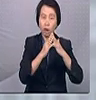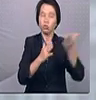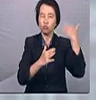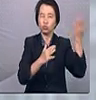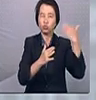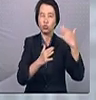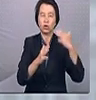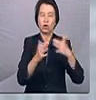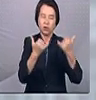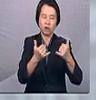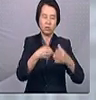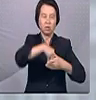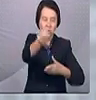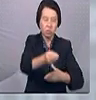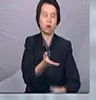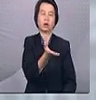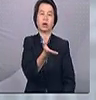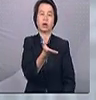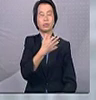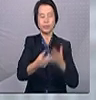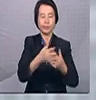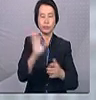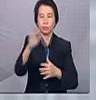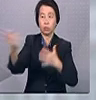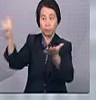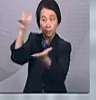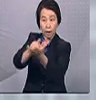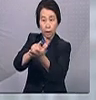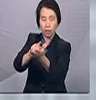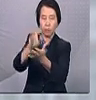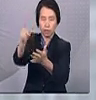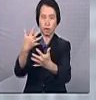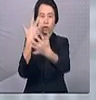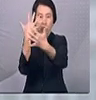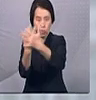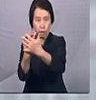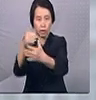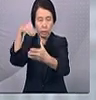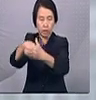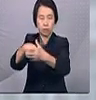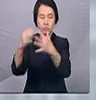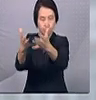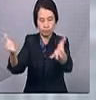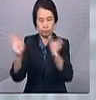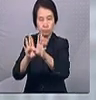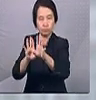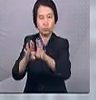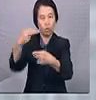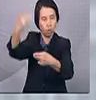akan kuarantinkan di pusat kuarantin kita ataupun di hotel yang telah dikenal pasti untuk tempoh 14